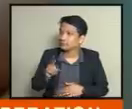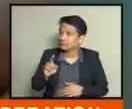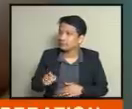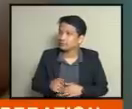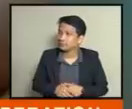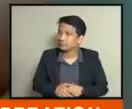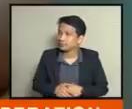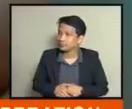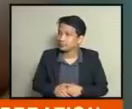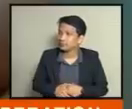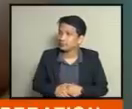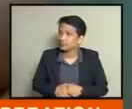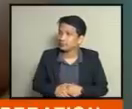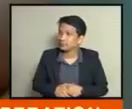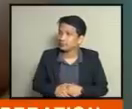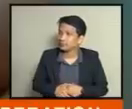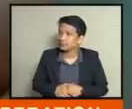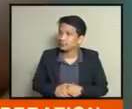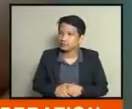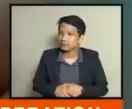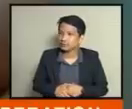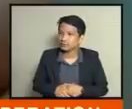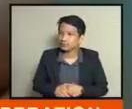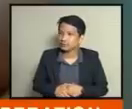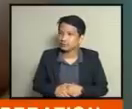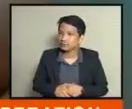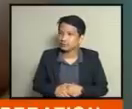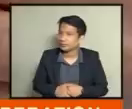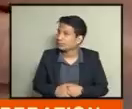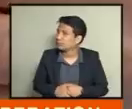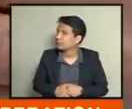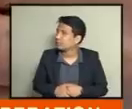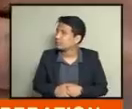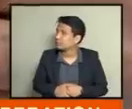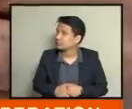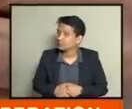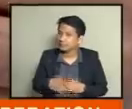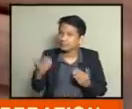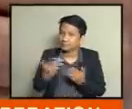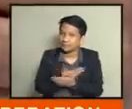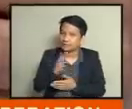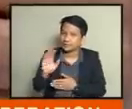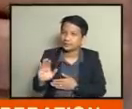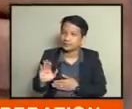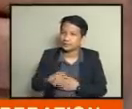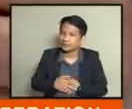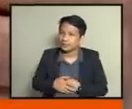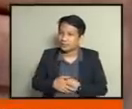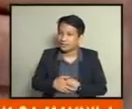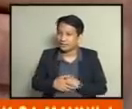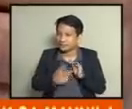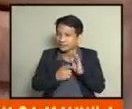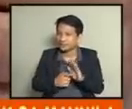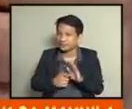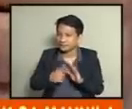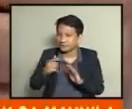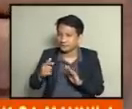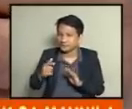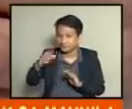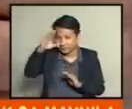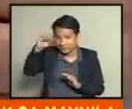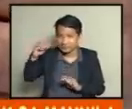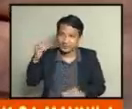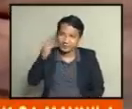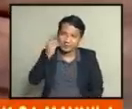Ito naman. Panibago naman. Direk. Paki-close up naman. Ayan. Si lalaki naman.